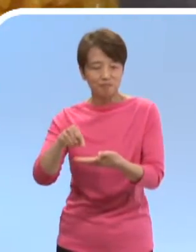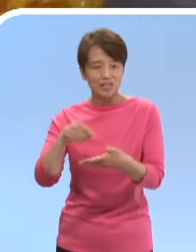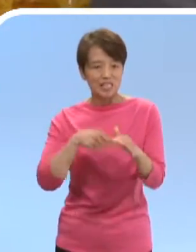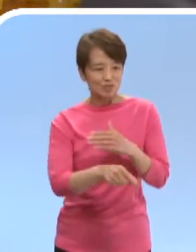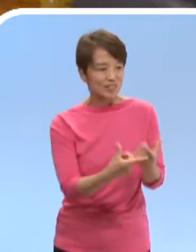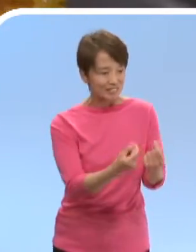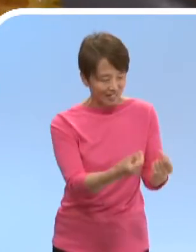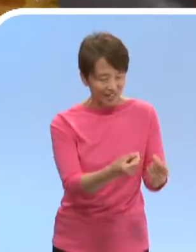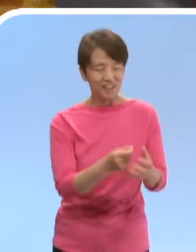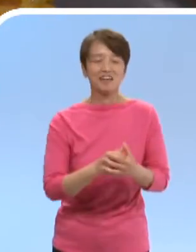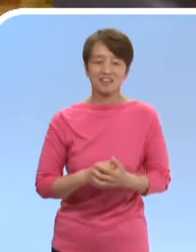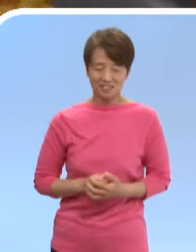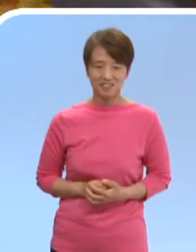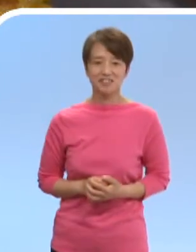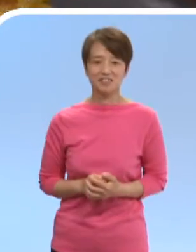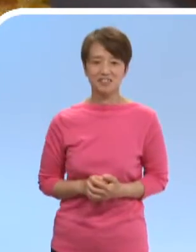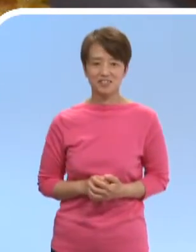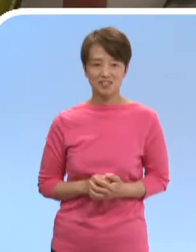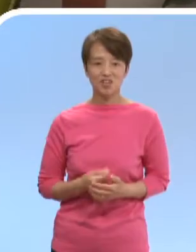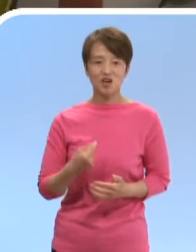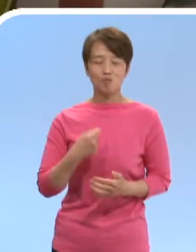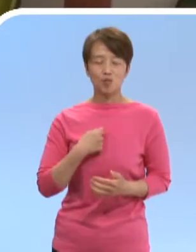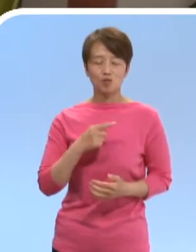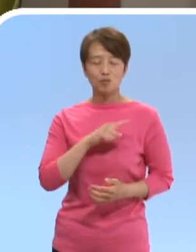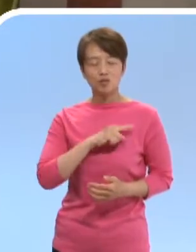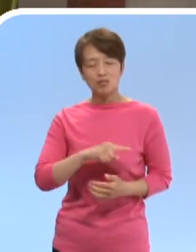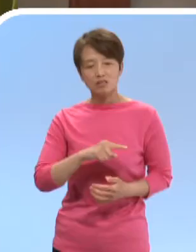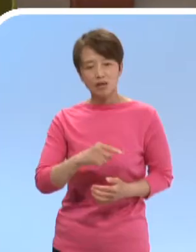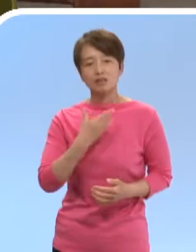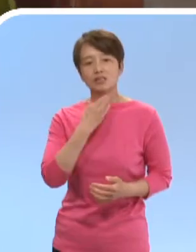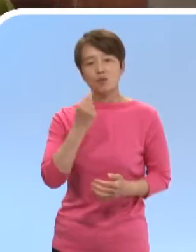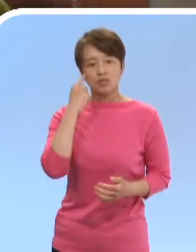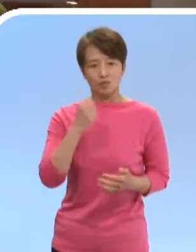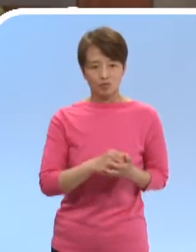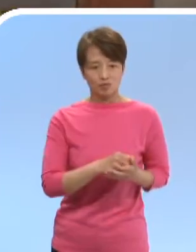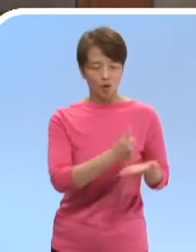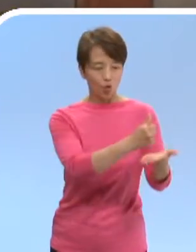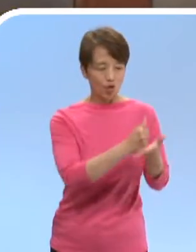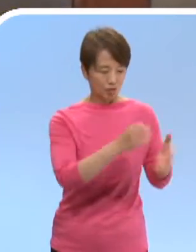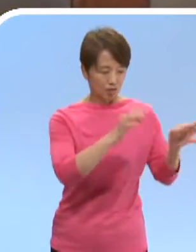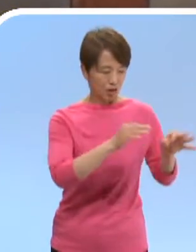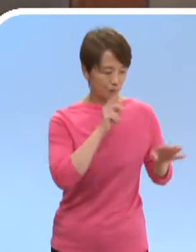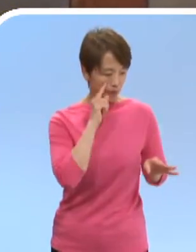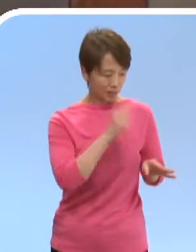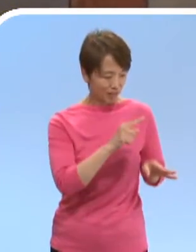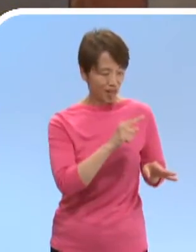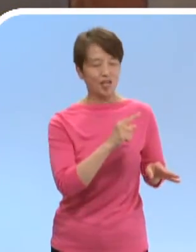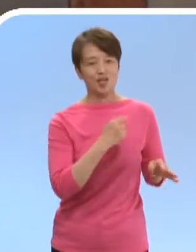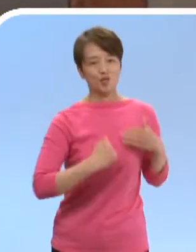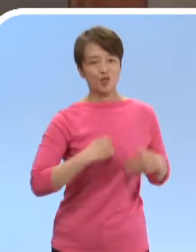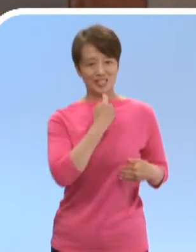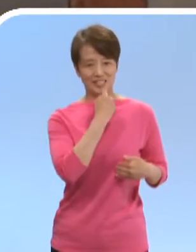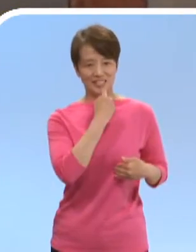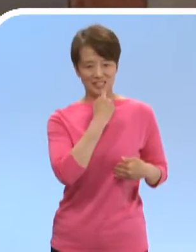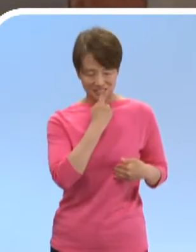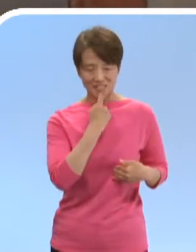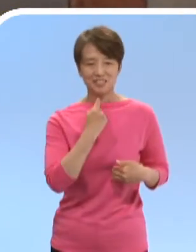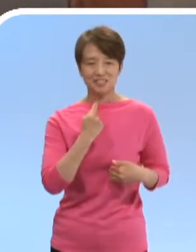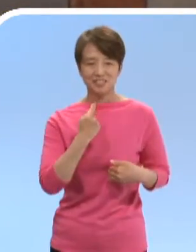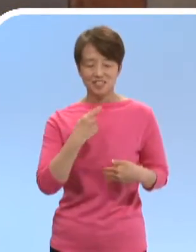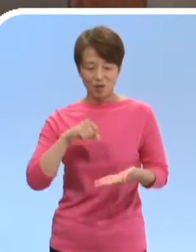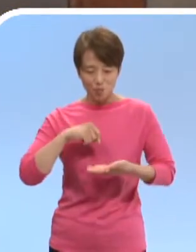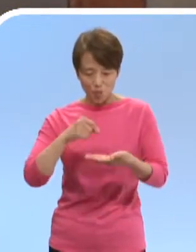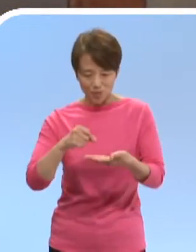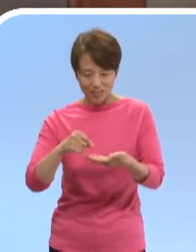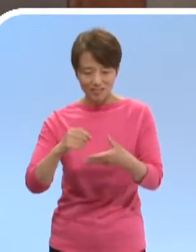さも届けてはるわけなんですね。 僕が一番幸せです。そのお客さんの優しさを、感じることもできる